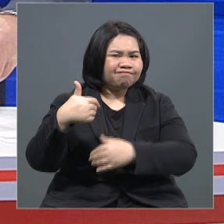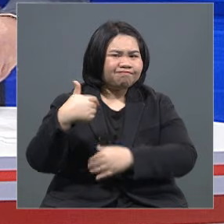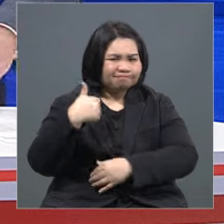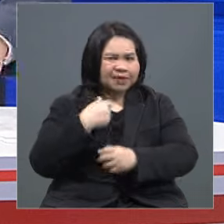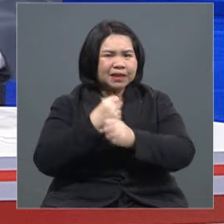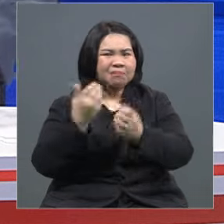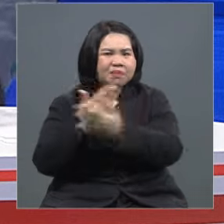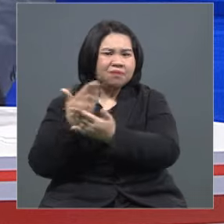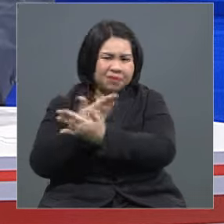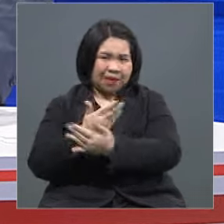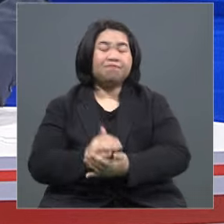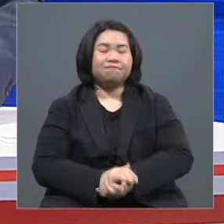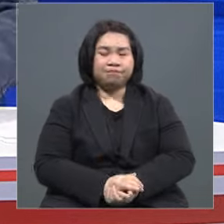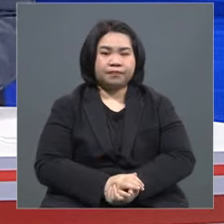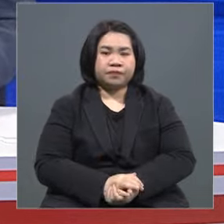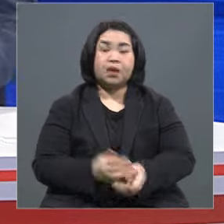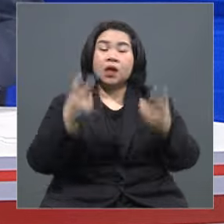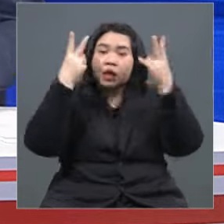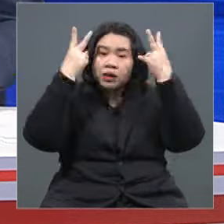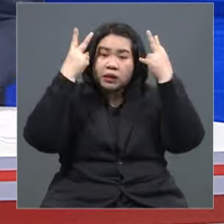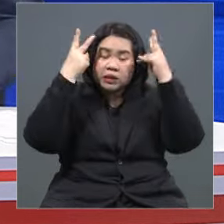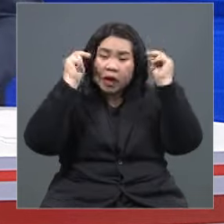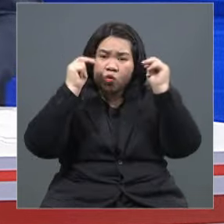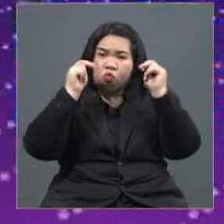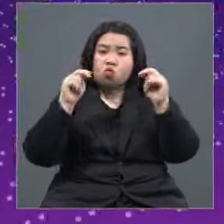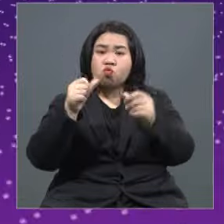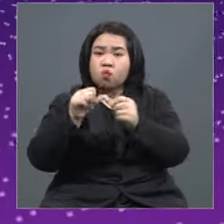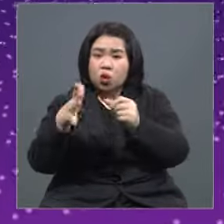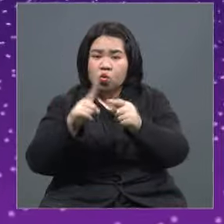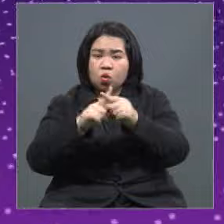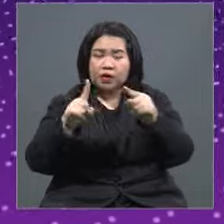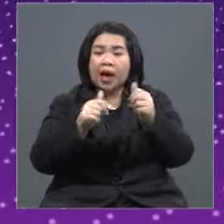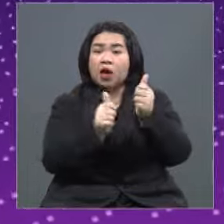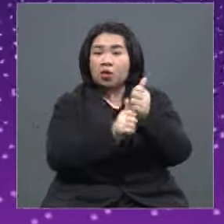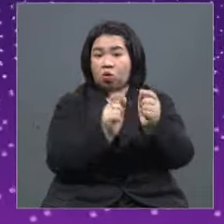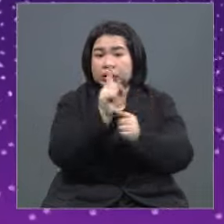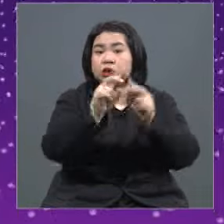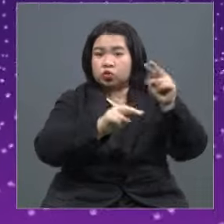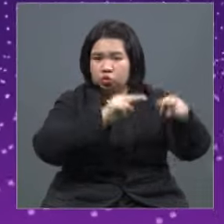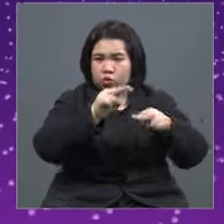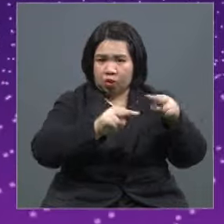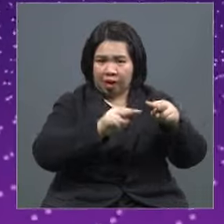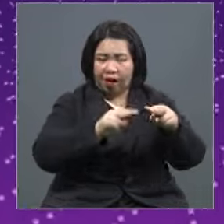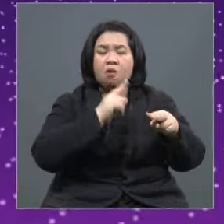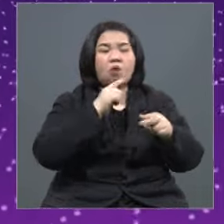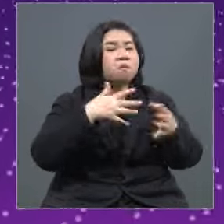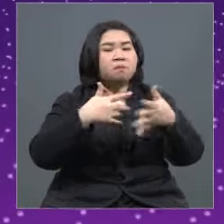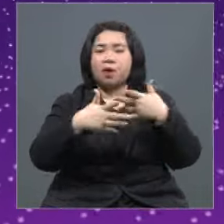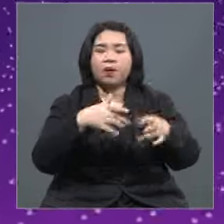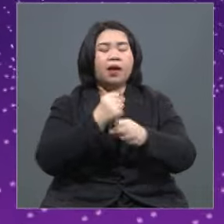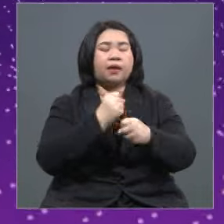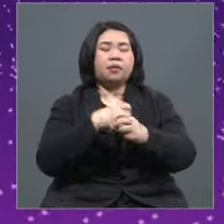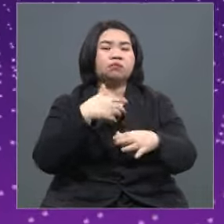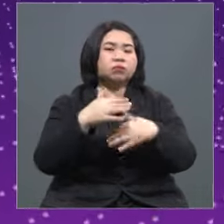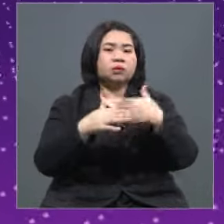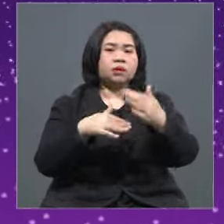นะครับขณะที่รักษาการนายกรัฐมนตรีก็ย้ำระหว่างที่รอนายกรัฐมนตรีคนใหม่นั้นงานไม่มีสะดุดอย่างแน่นอนนะครับส่